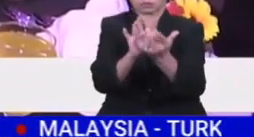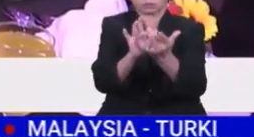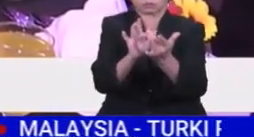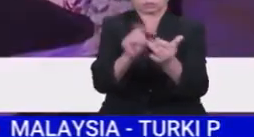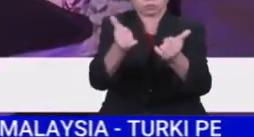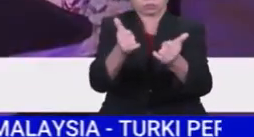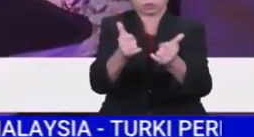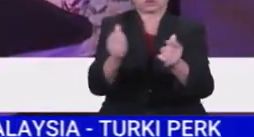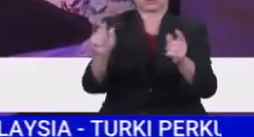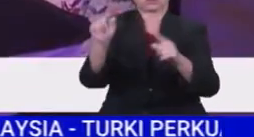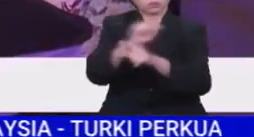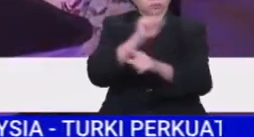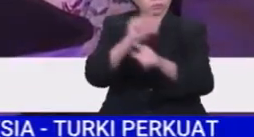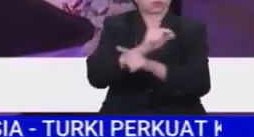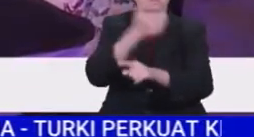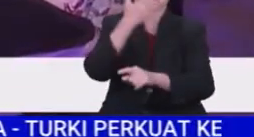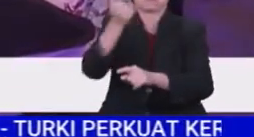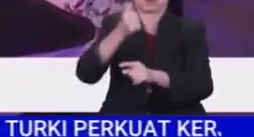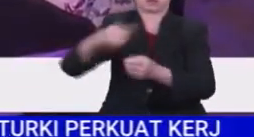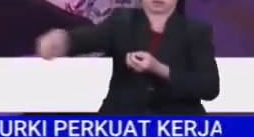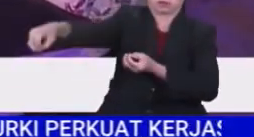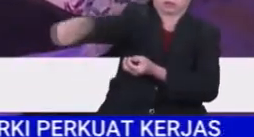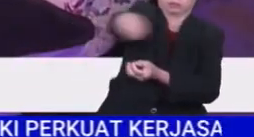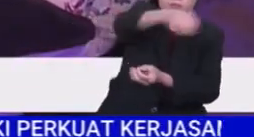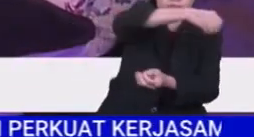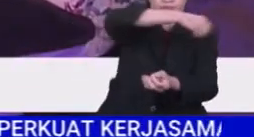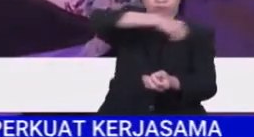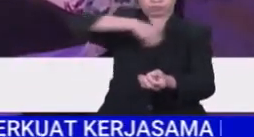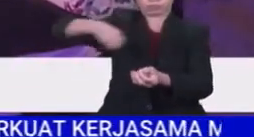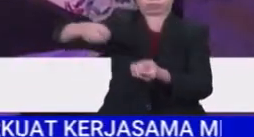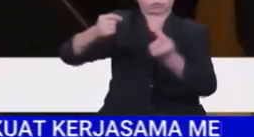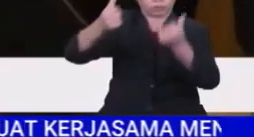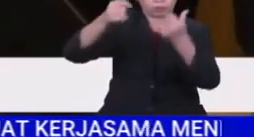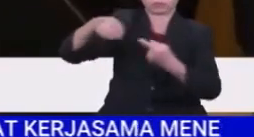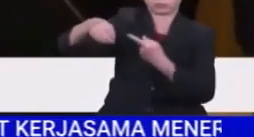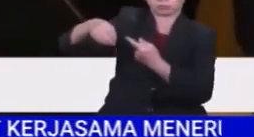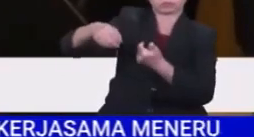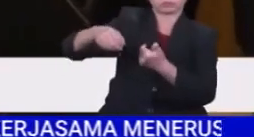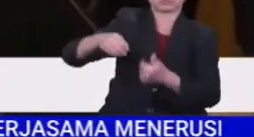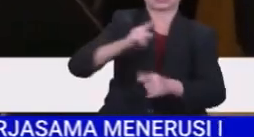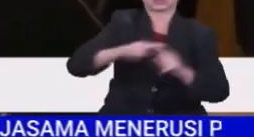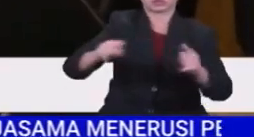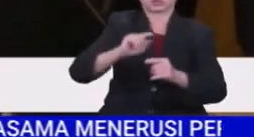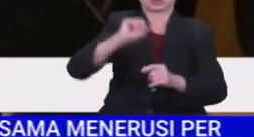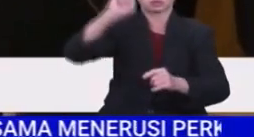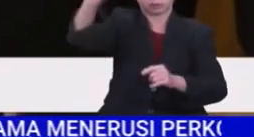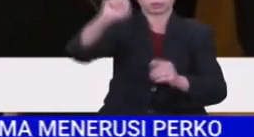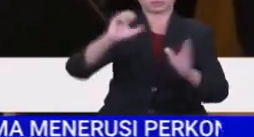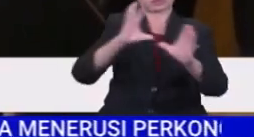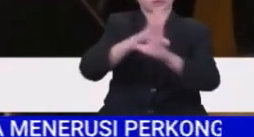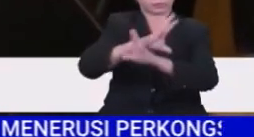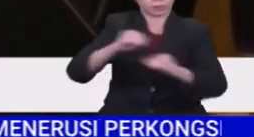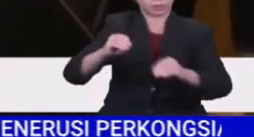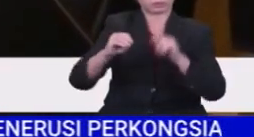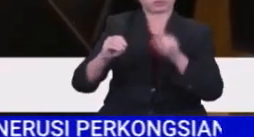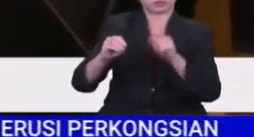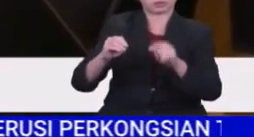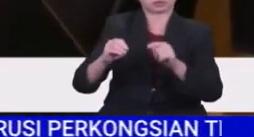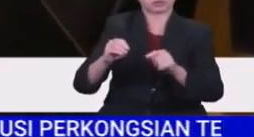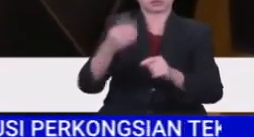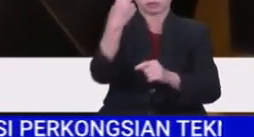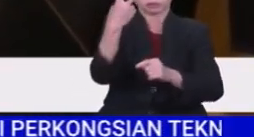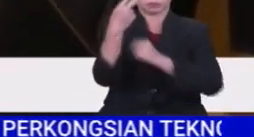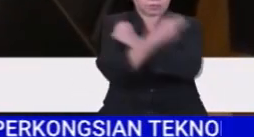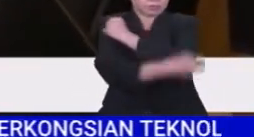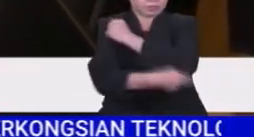rakyat adalah menggunakan satelit justru Sabah dan Serawak ini adalah kawasan kedua gak